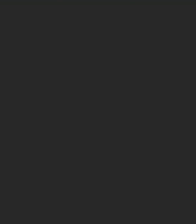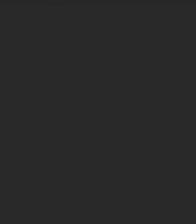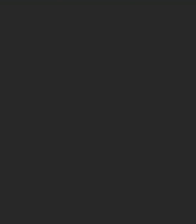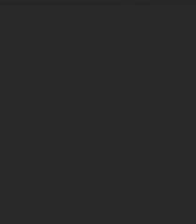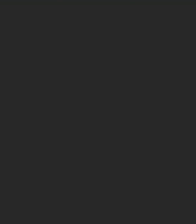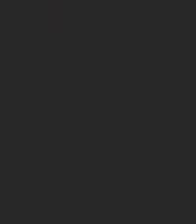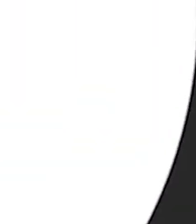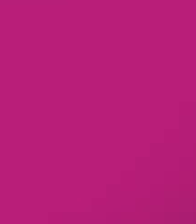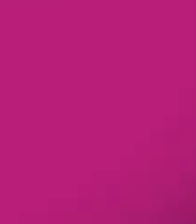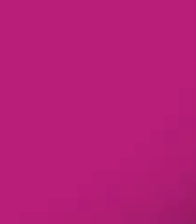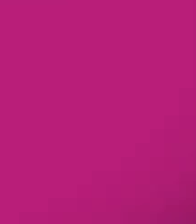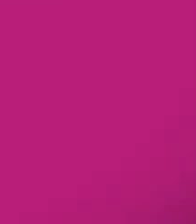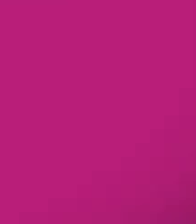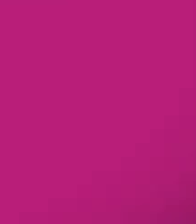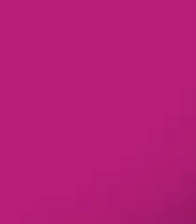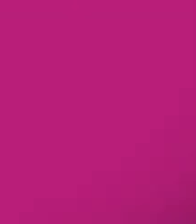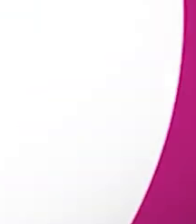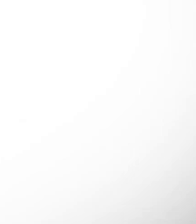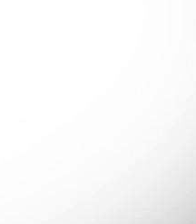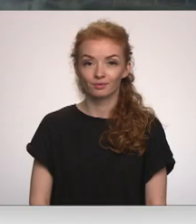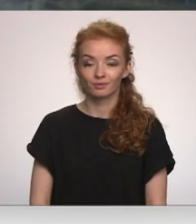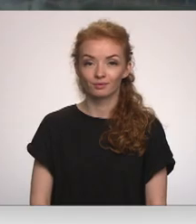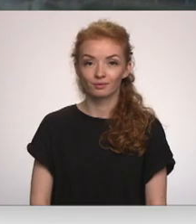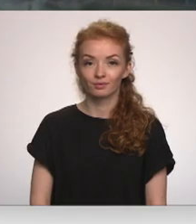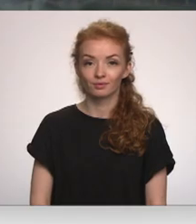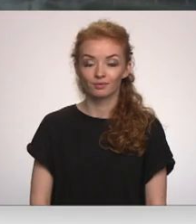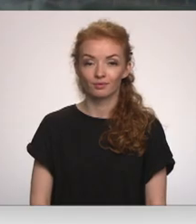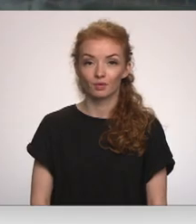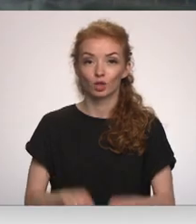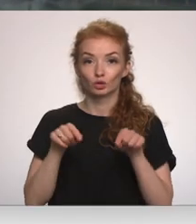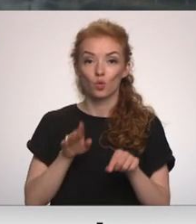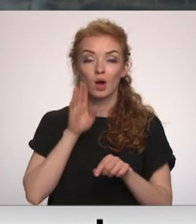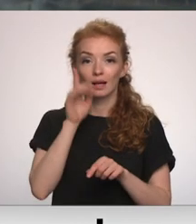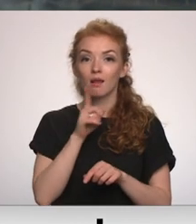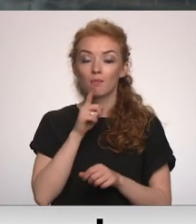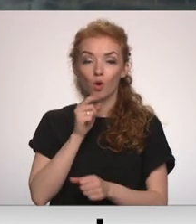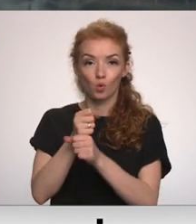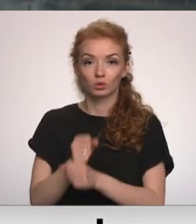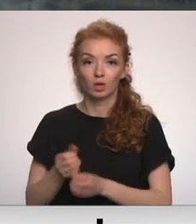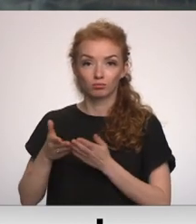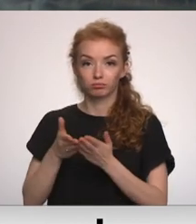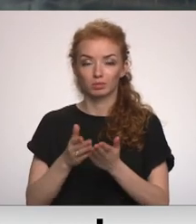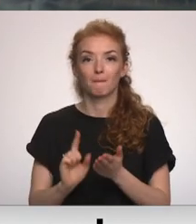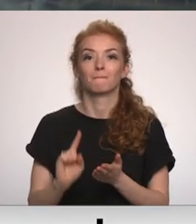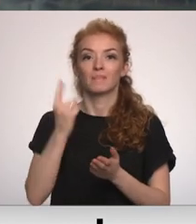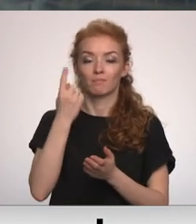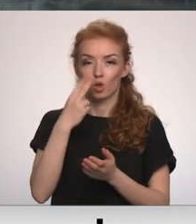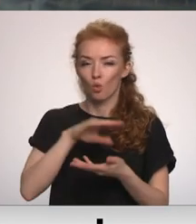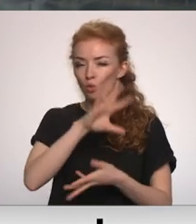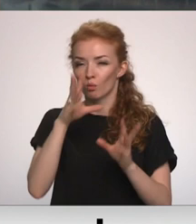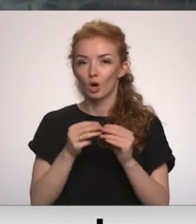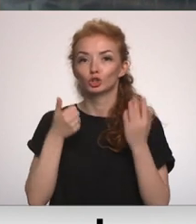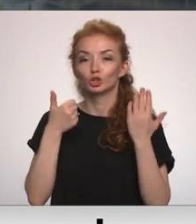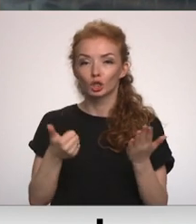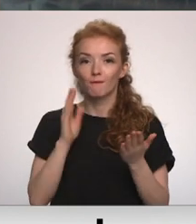Re, viss ēters ir te! Savukārt šorīt Liepājas ostā piestāja pirmais no kopumā sešiem